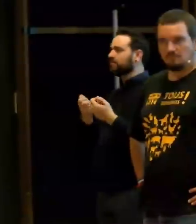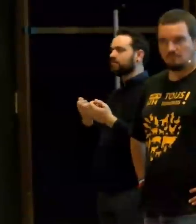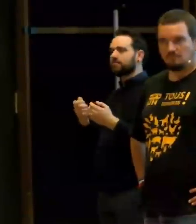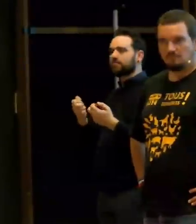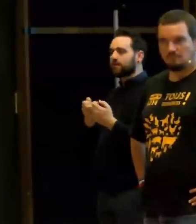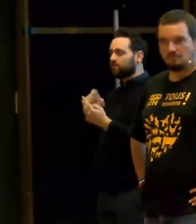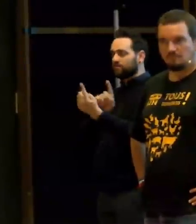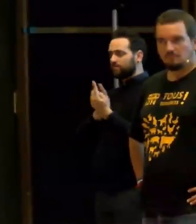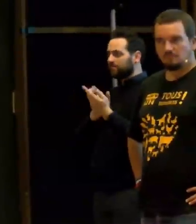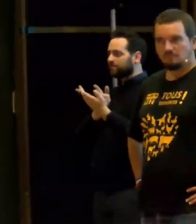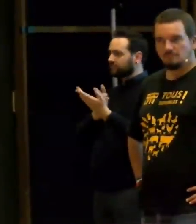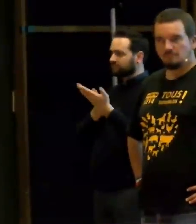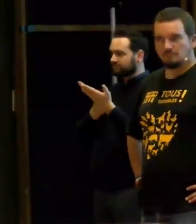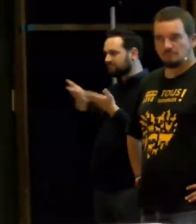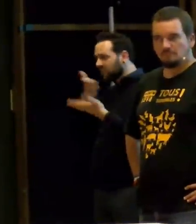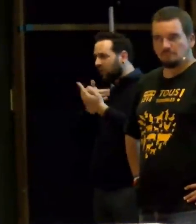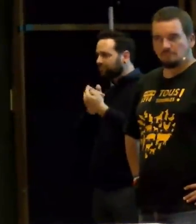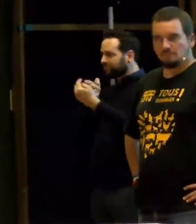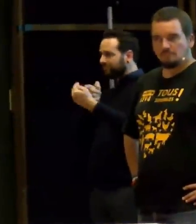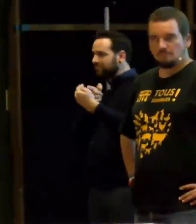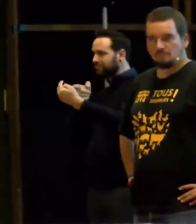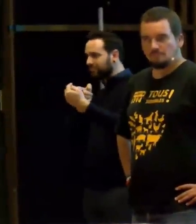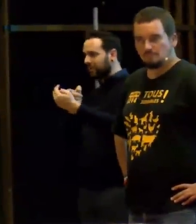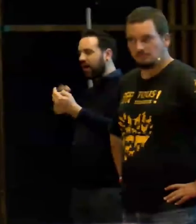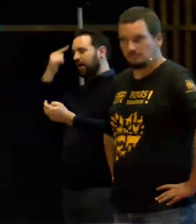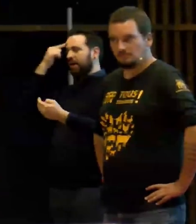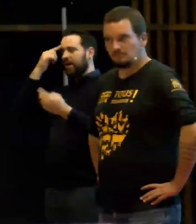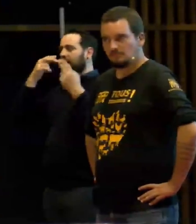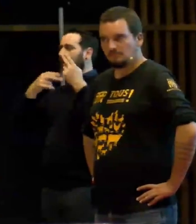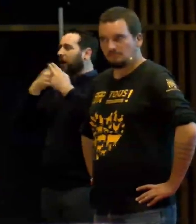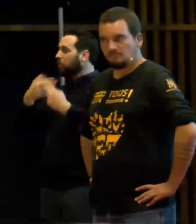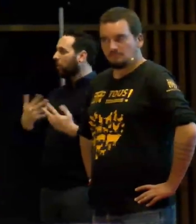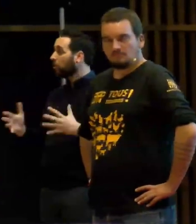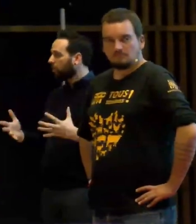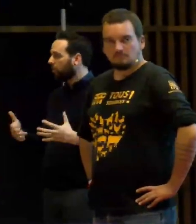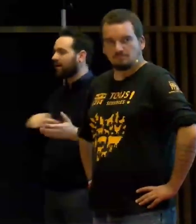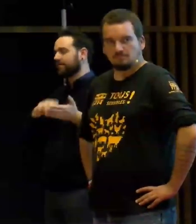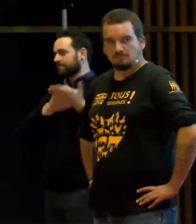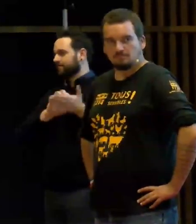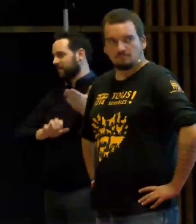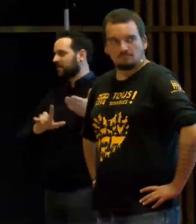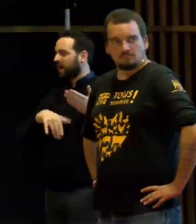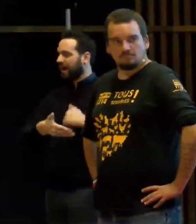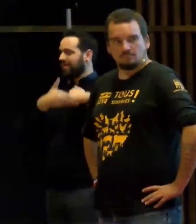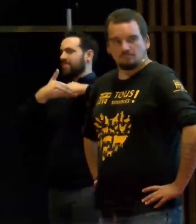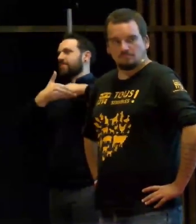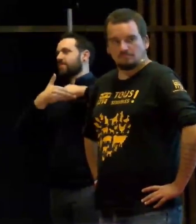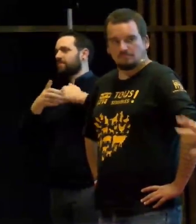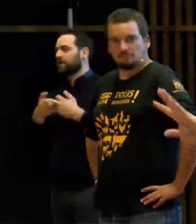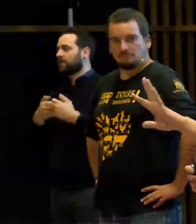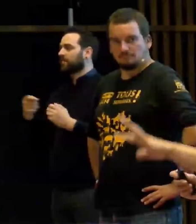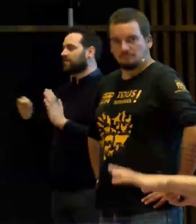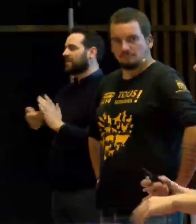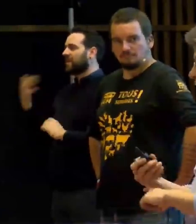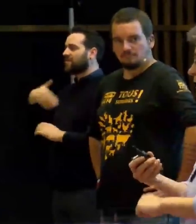discute. Nous, je me rappelle, quand on a lu les premiers cahiers antispécistes et puis La libération animale de Peter Singer, je vous parle de ça,